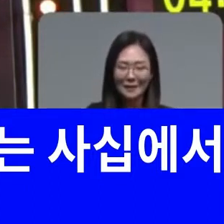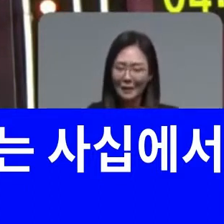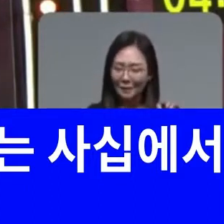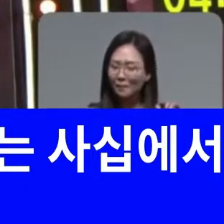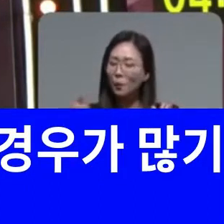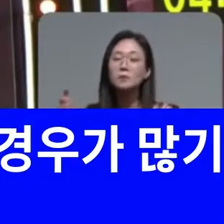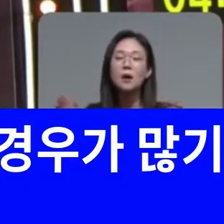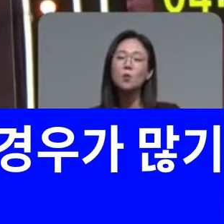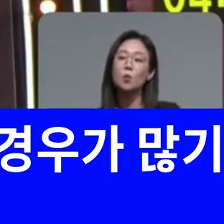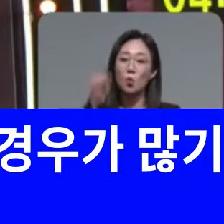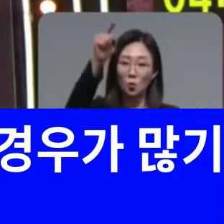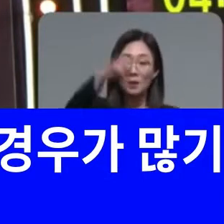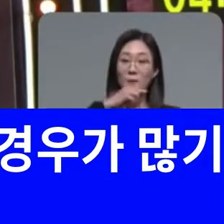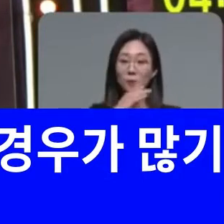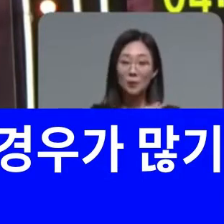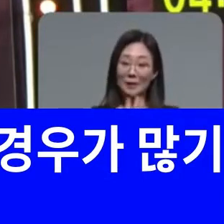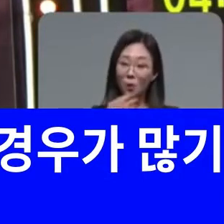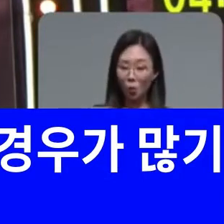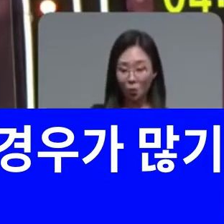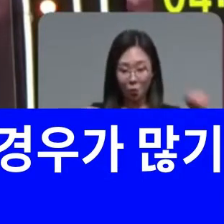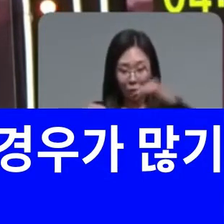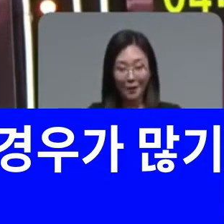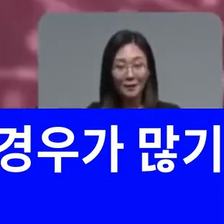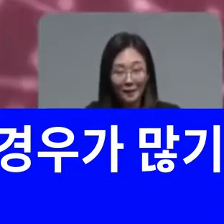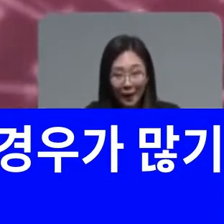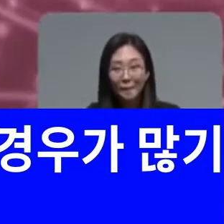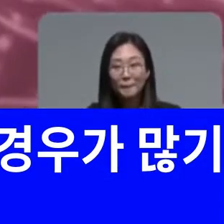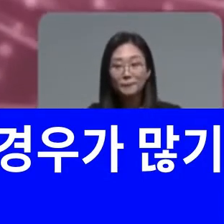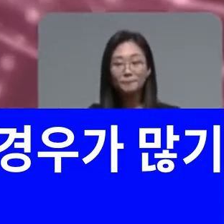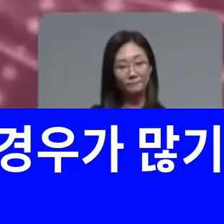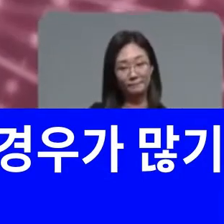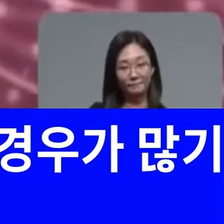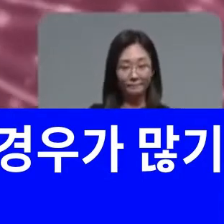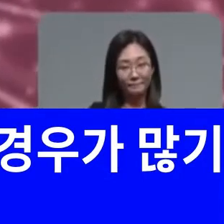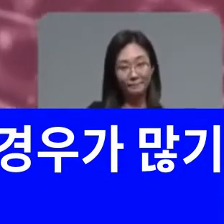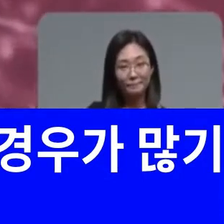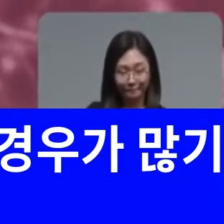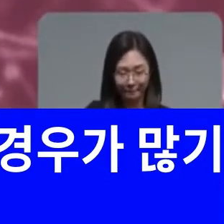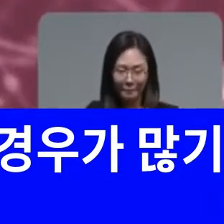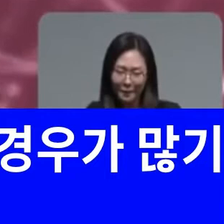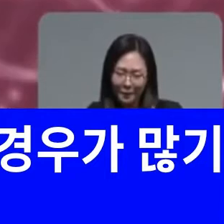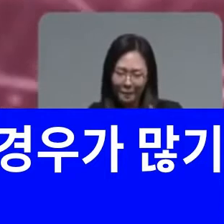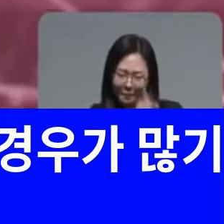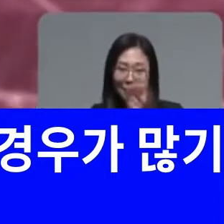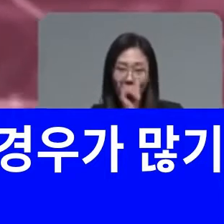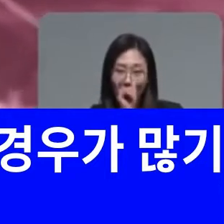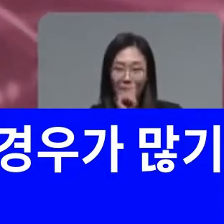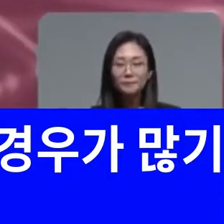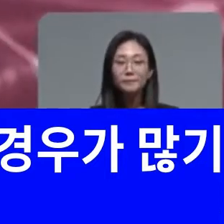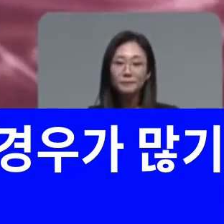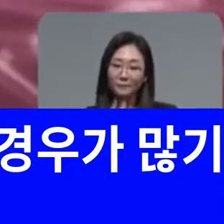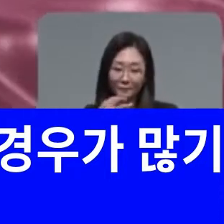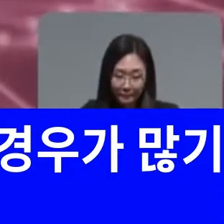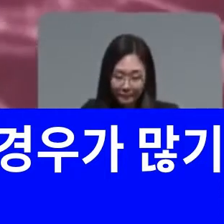고도인데 북한에서 수도권을 겨냥할 경우에는 고각 발사를 하는 경우가 많기 때문에 당연히